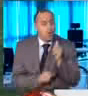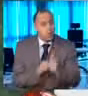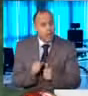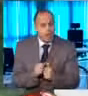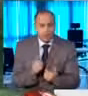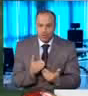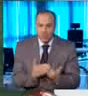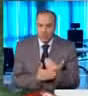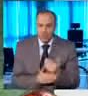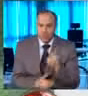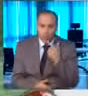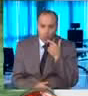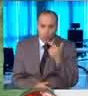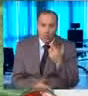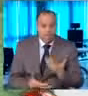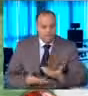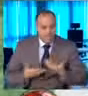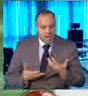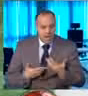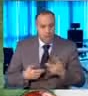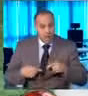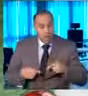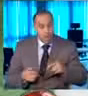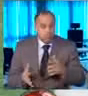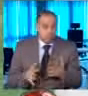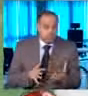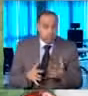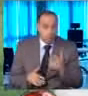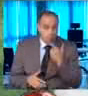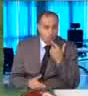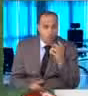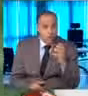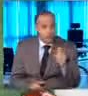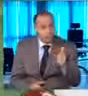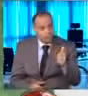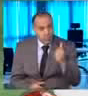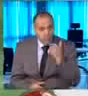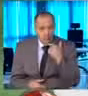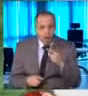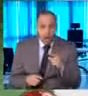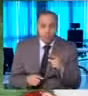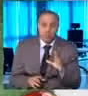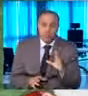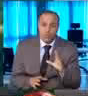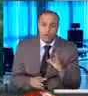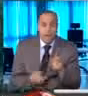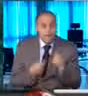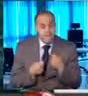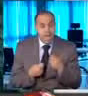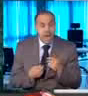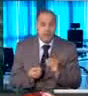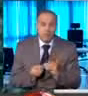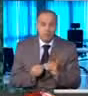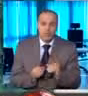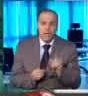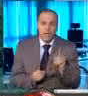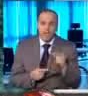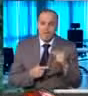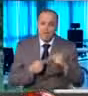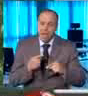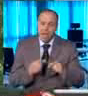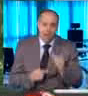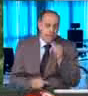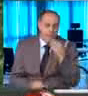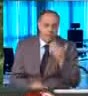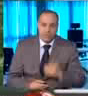جديد يمتزج الاستبشار بالخوف، الاستبشار بإنتاج جيد مع الخوف من مسألة الترويج ومشكلة نقص المياه.